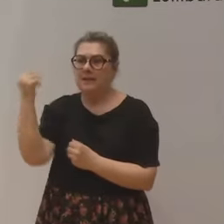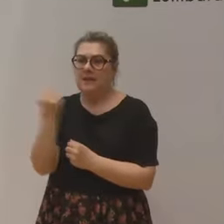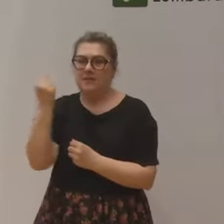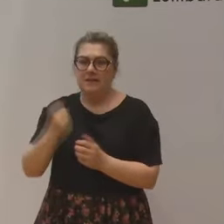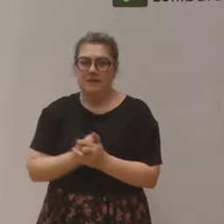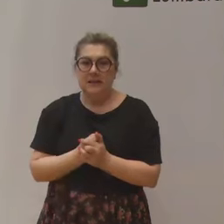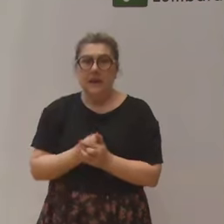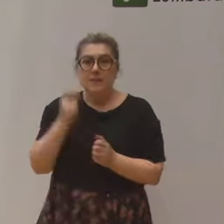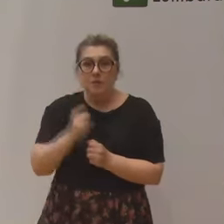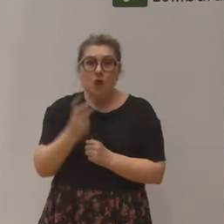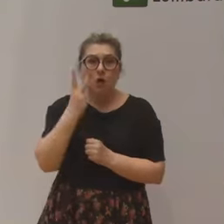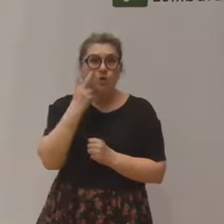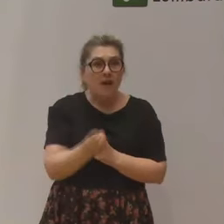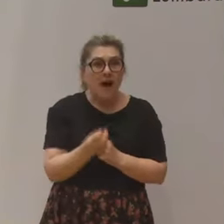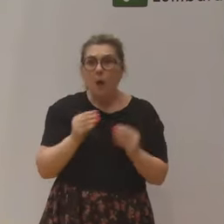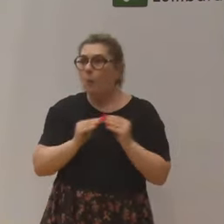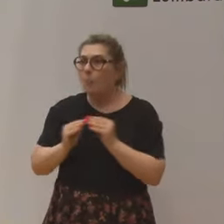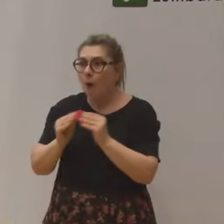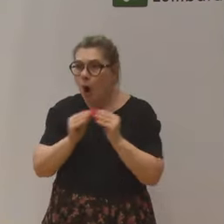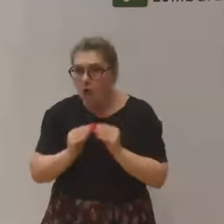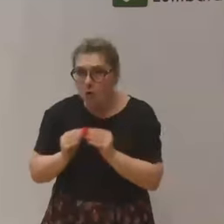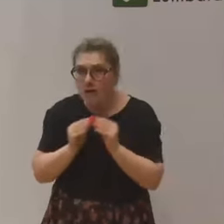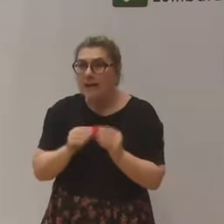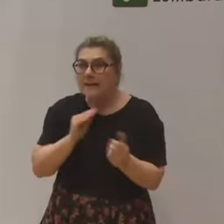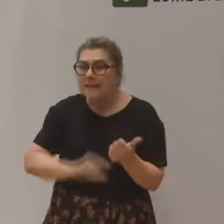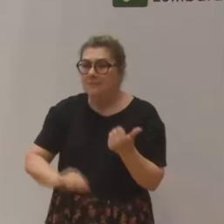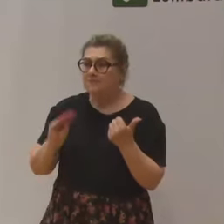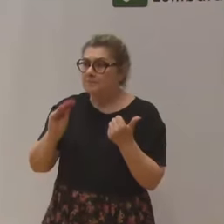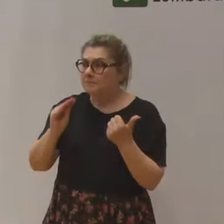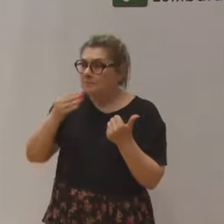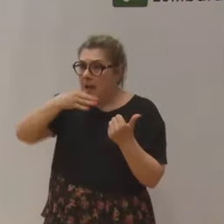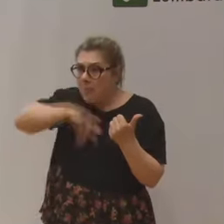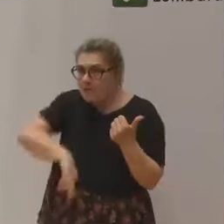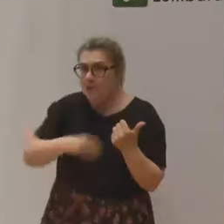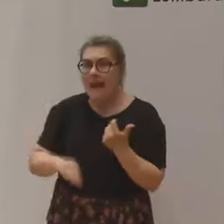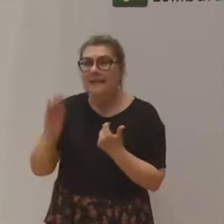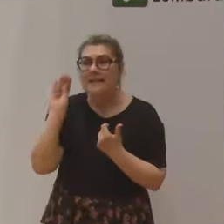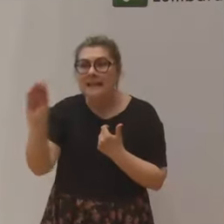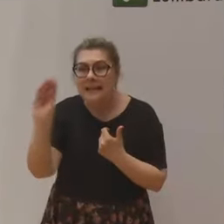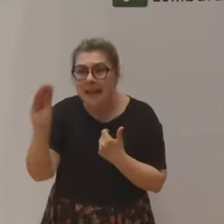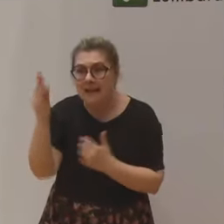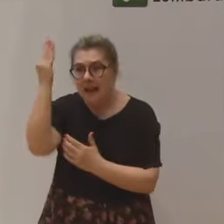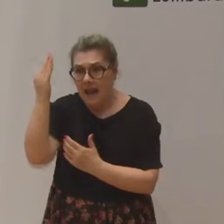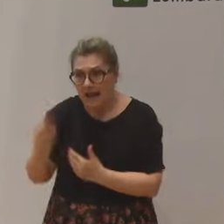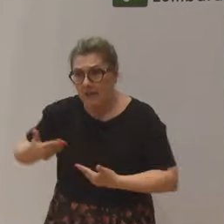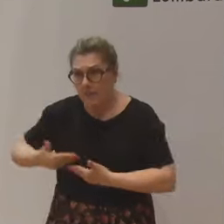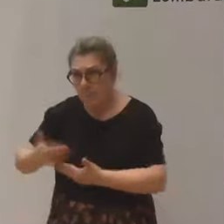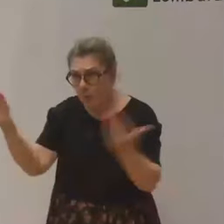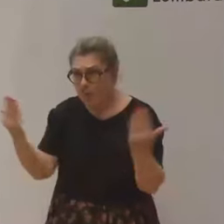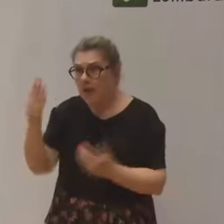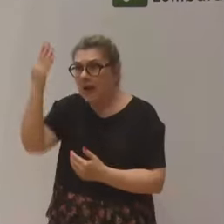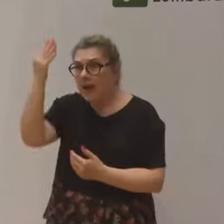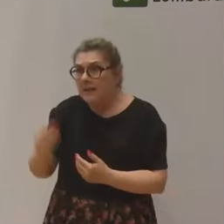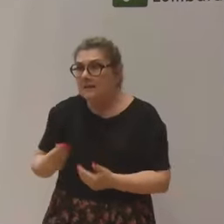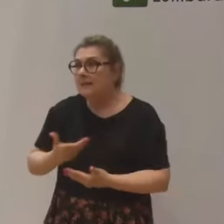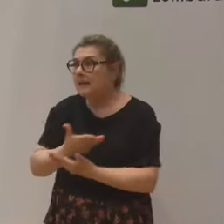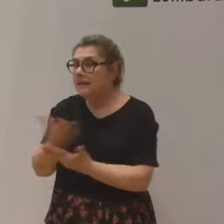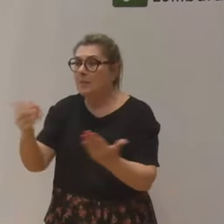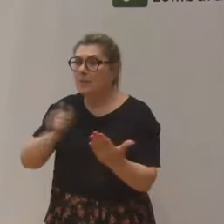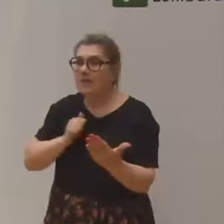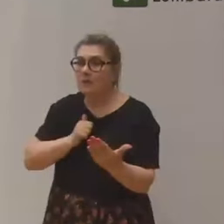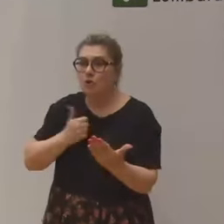Bisogna trovare il modo di chiedere anche agli enti pubblici, agli enti del privato sociale,